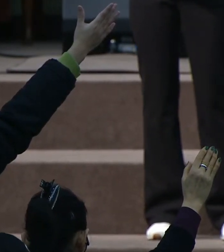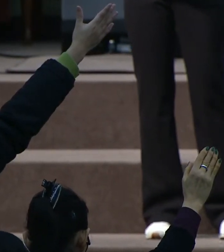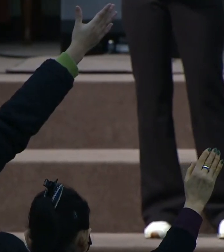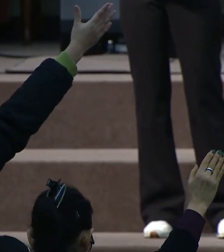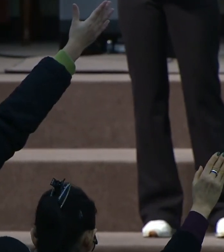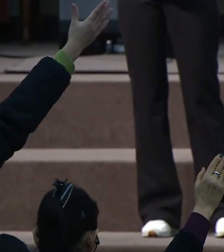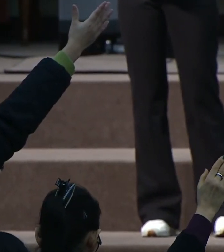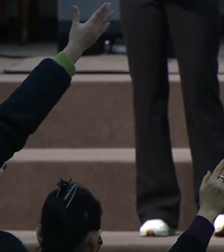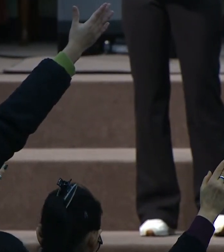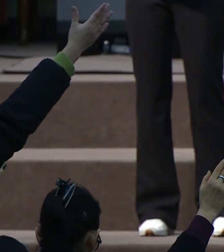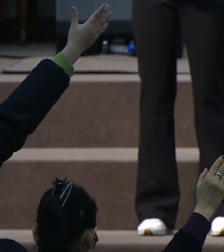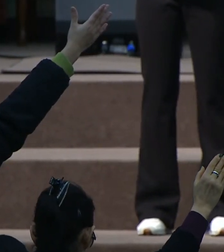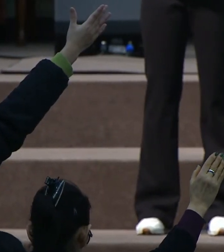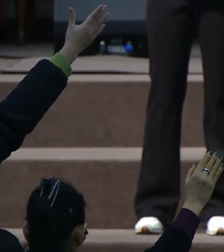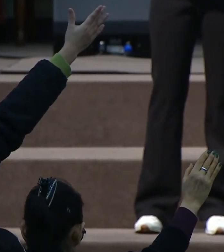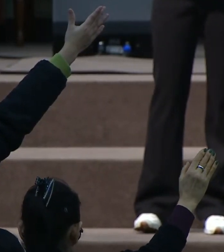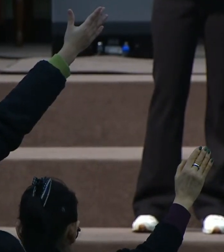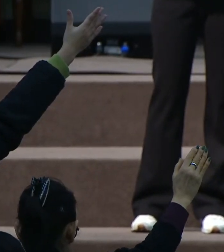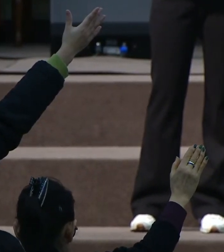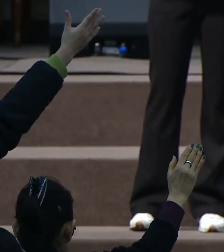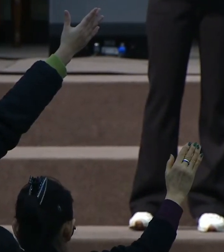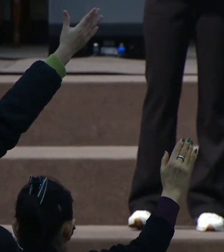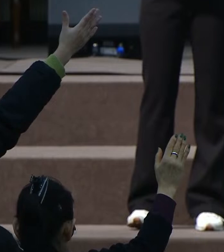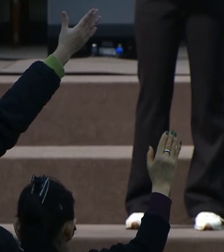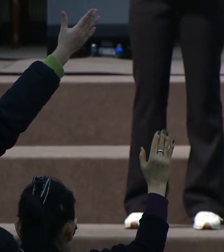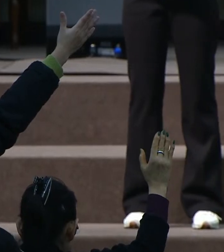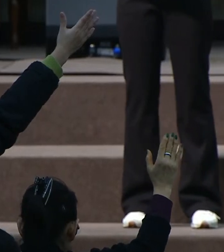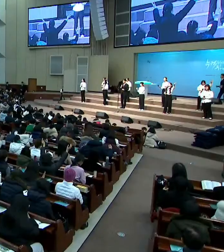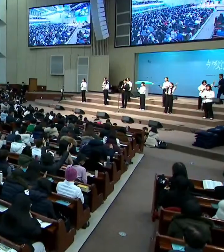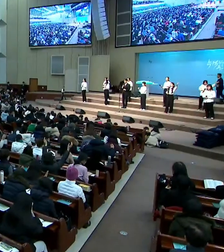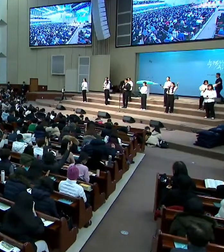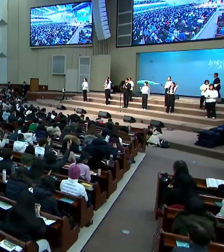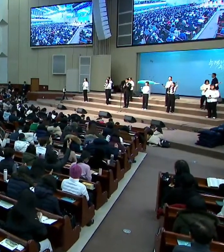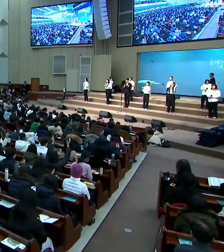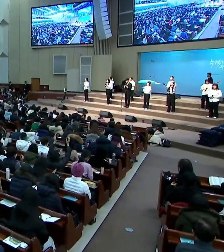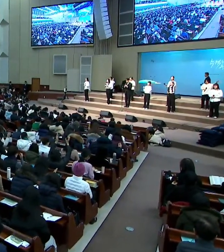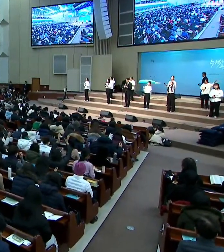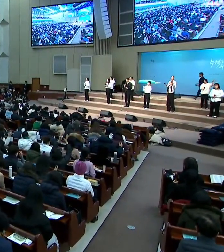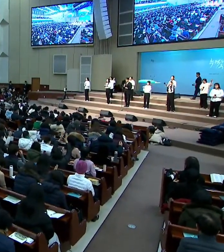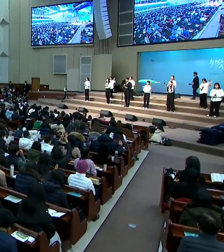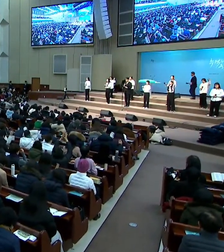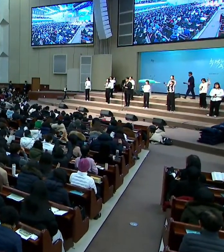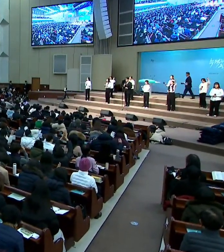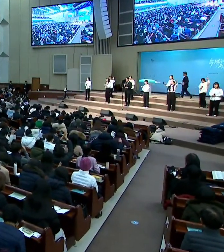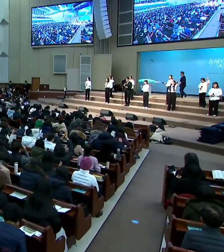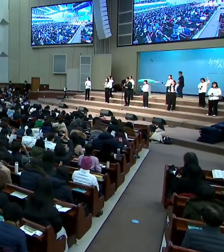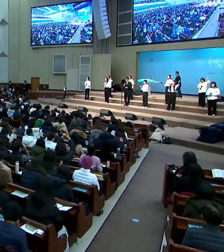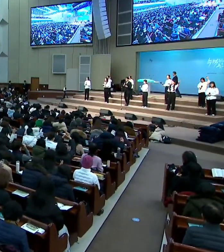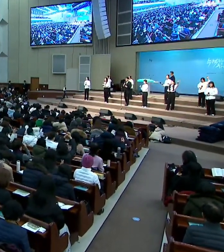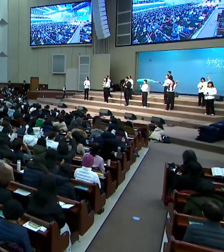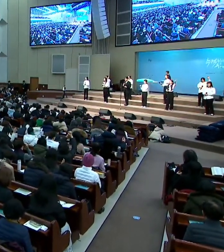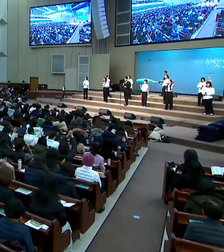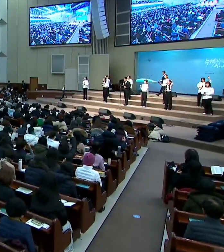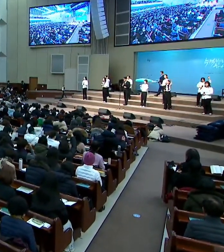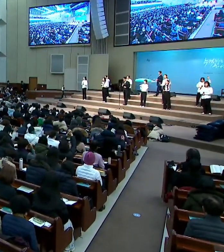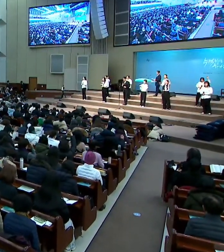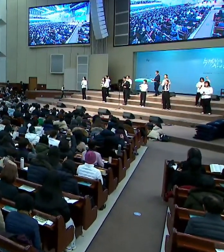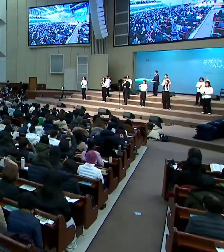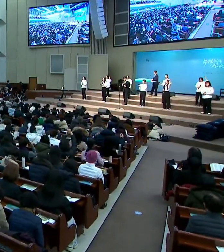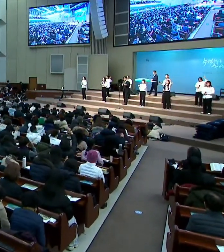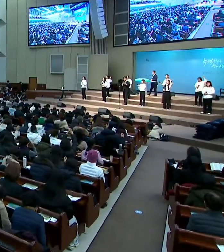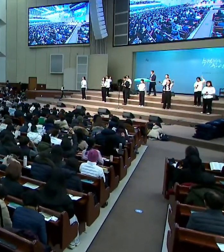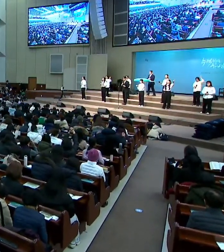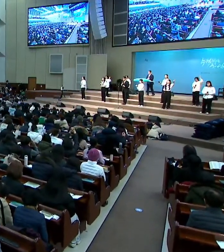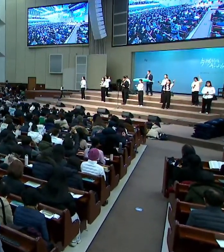찬양하며 경배하오니 주여 우리에게 회복을 명하여 주시옵소서. 우리의 가난한 심령 가운데